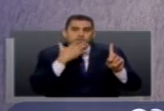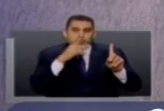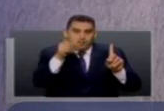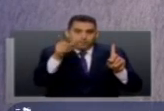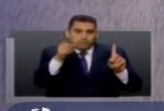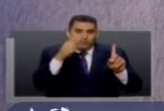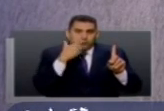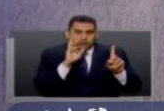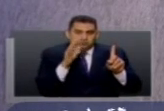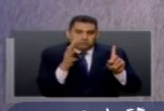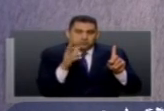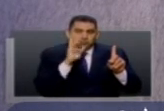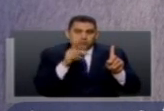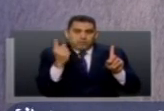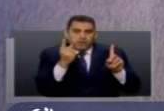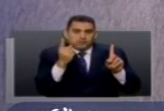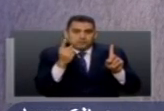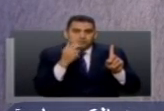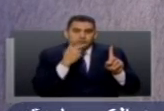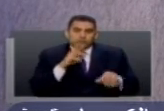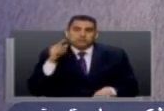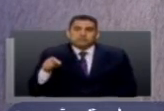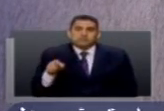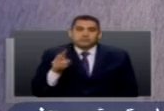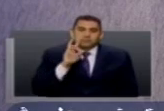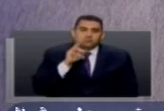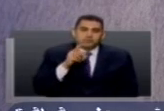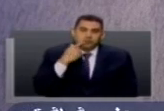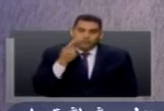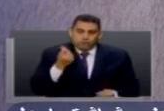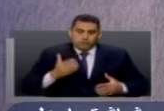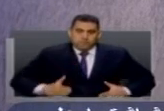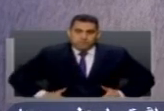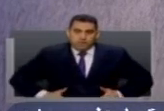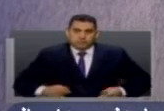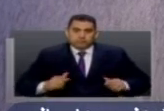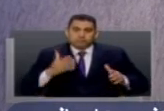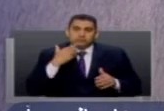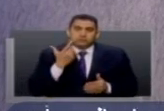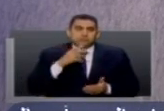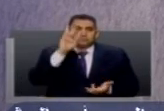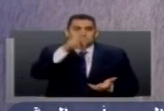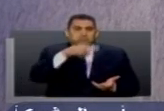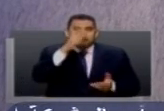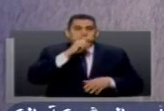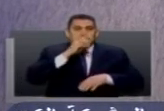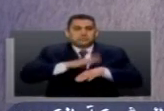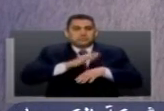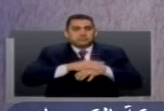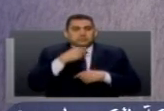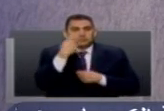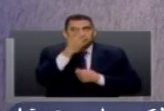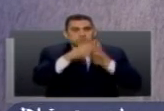المتوسطين ودون المتوسطين تعرف ماذا كان يفعل وكان لديه المال كان يبعث ويشتري اجمل الجواري